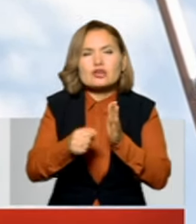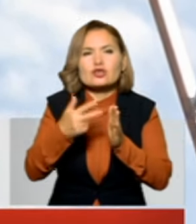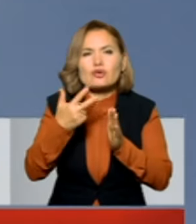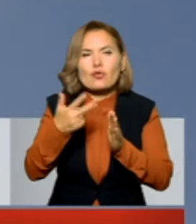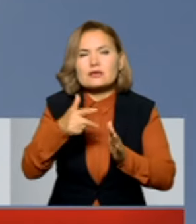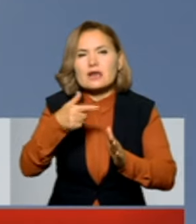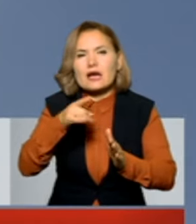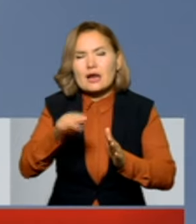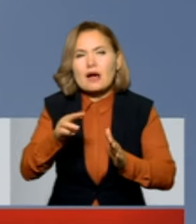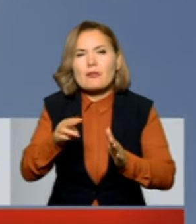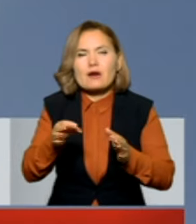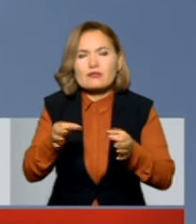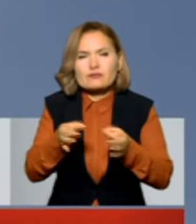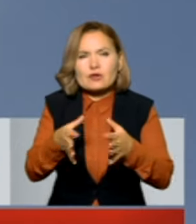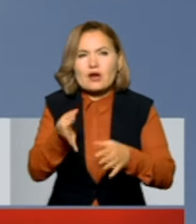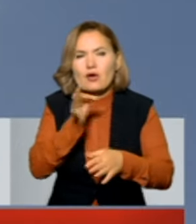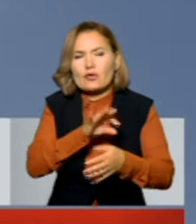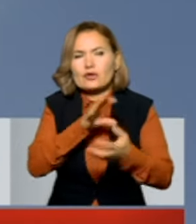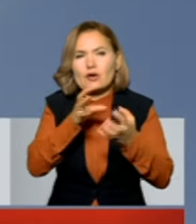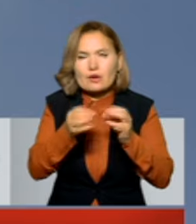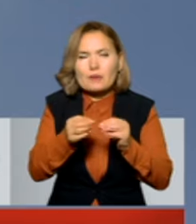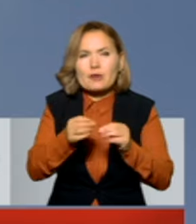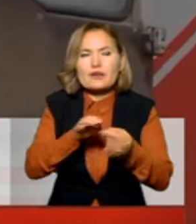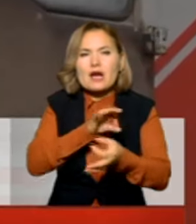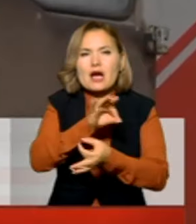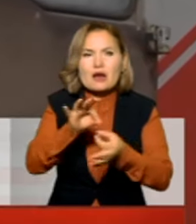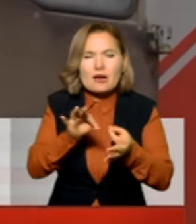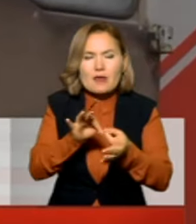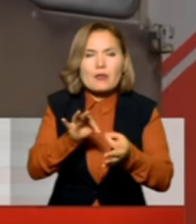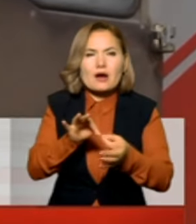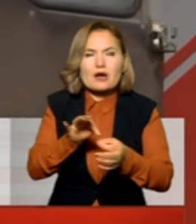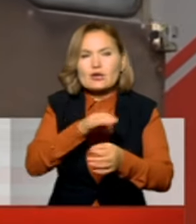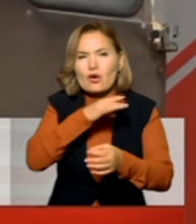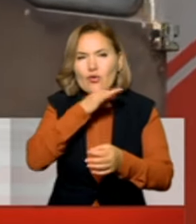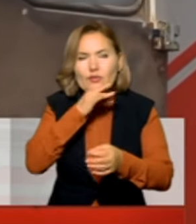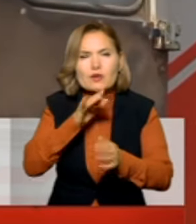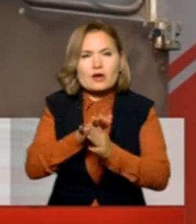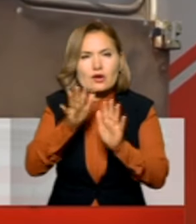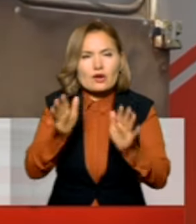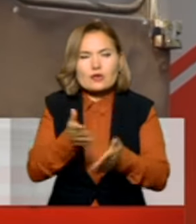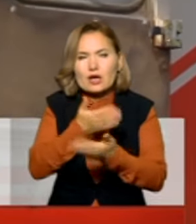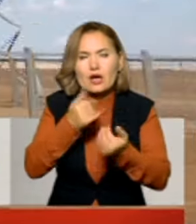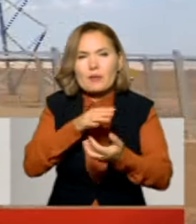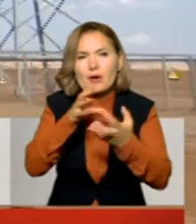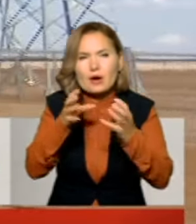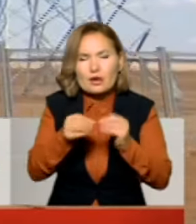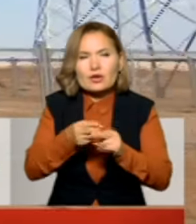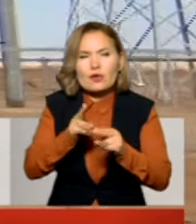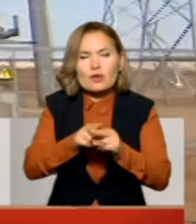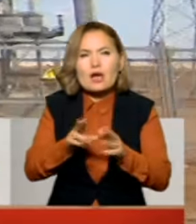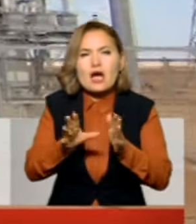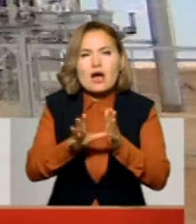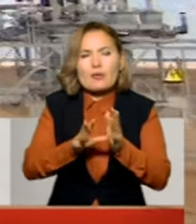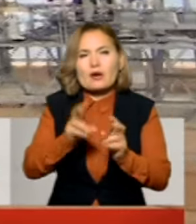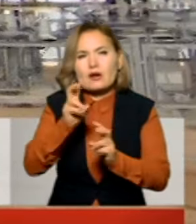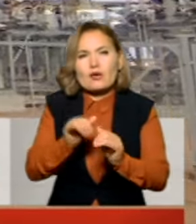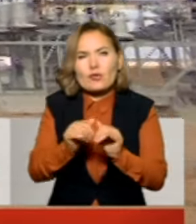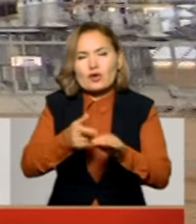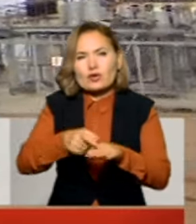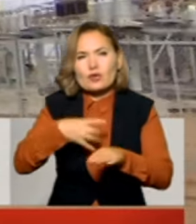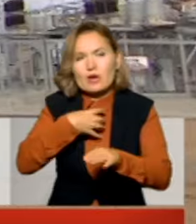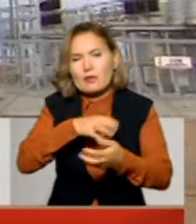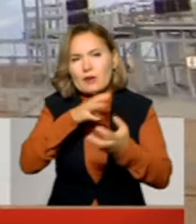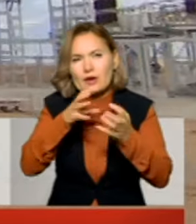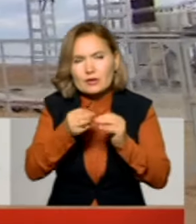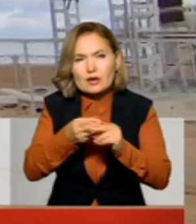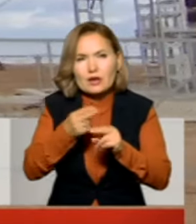грамм ядролық отын жағады. Шығатын қалдықтарда жер мен көктей. Мысалы, АЭС арқылы 1 гигаватт қуатты өндіру үшін 50 текше метр қалдық